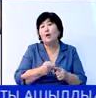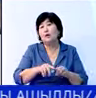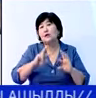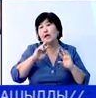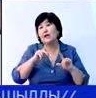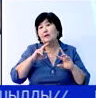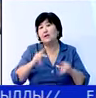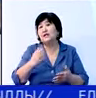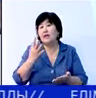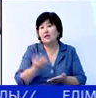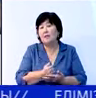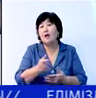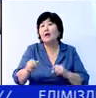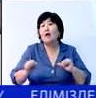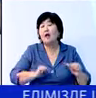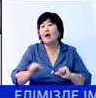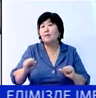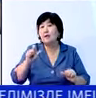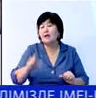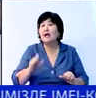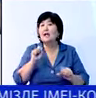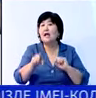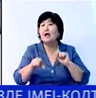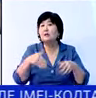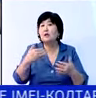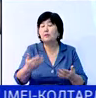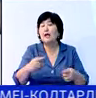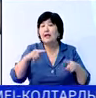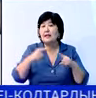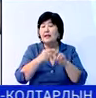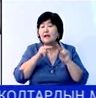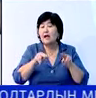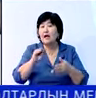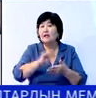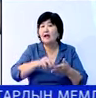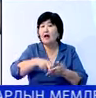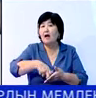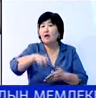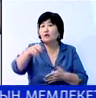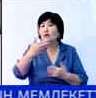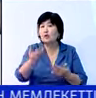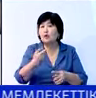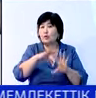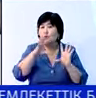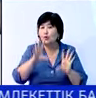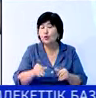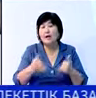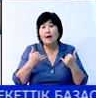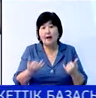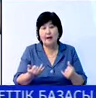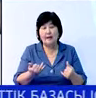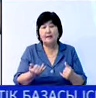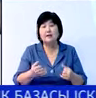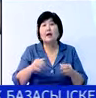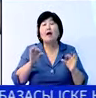кемшіліктер табылды. Мердігерге және тапсырыс берушілерге және техника қадағалаушыға хат жолданды. Бұл жөнінде де қазір